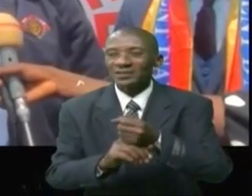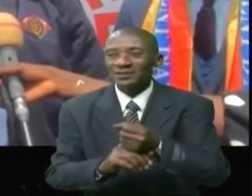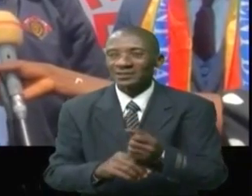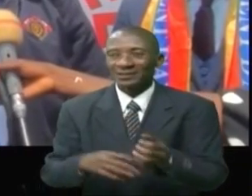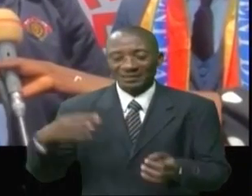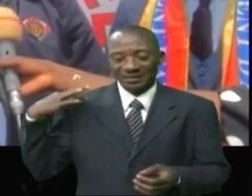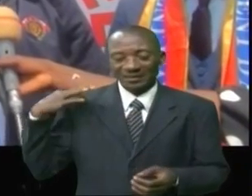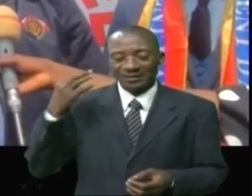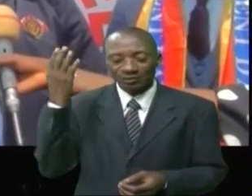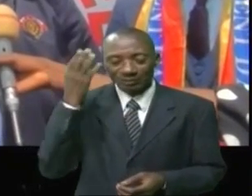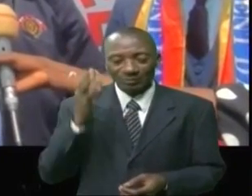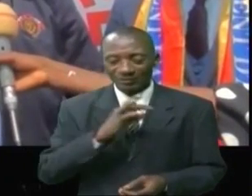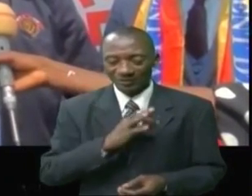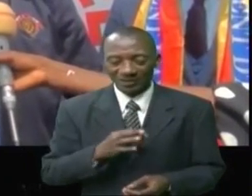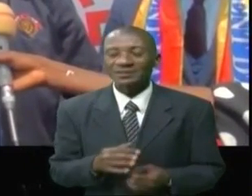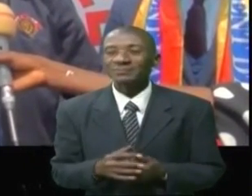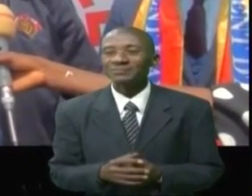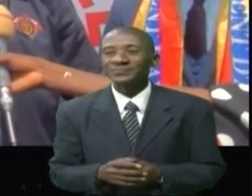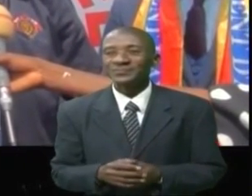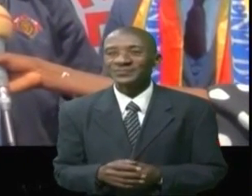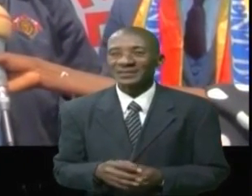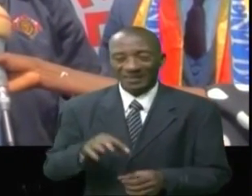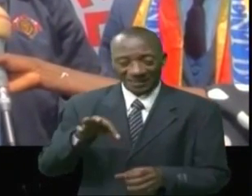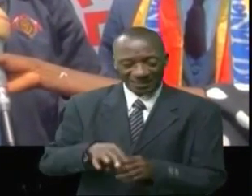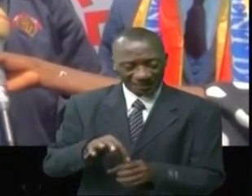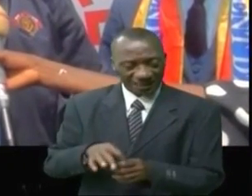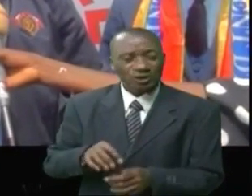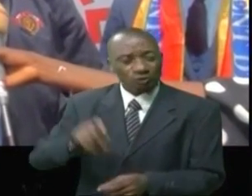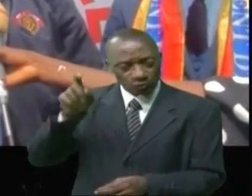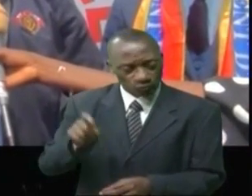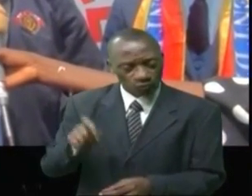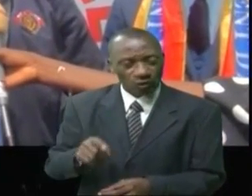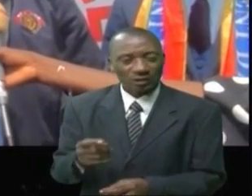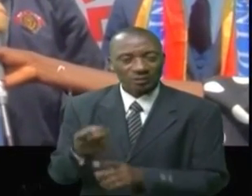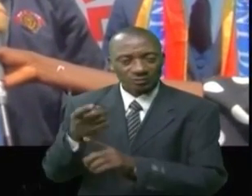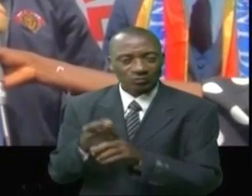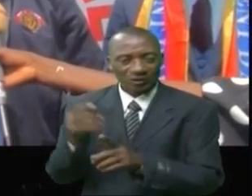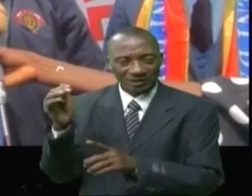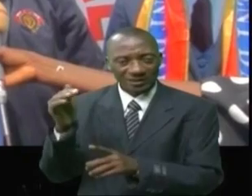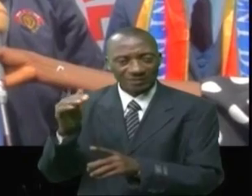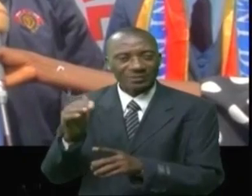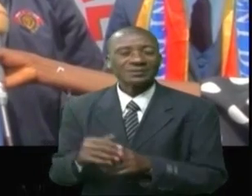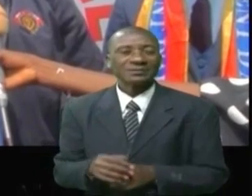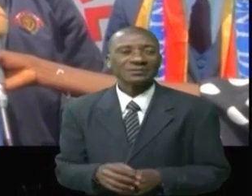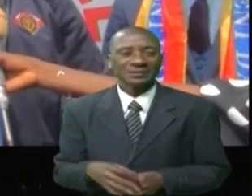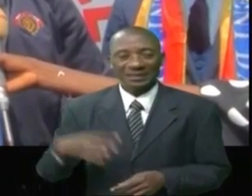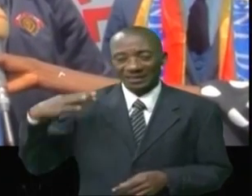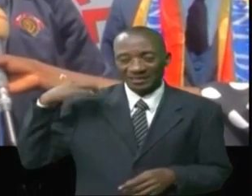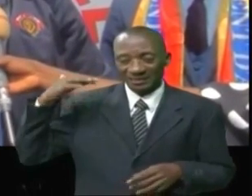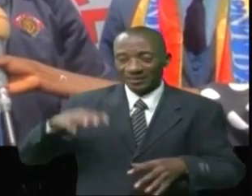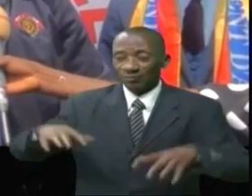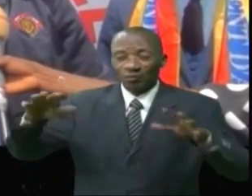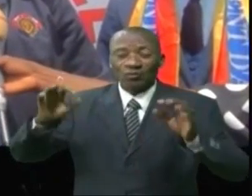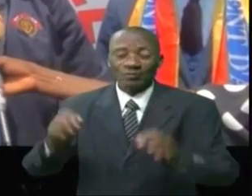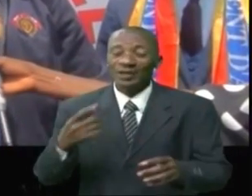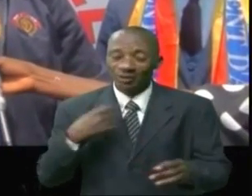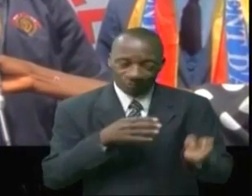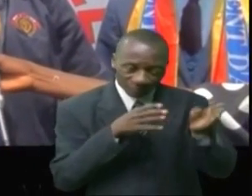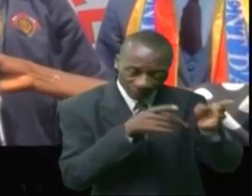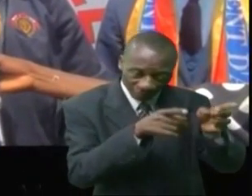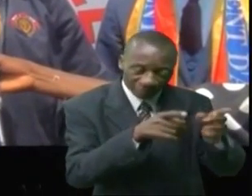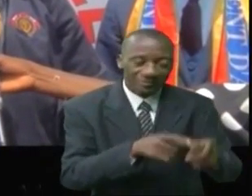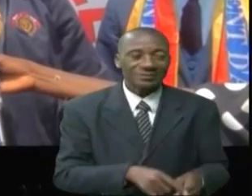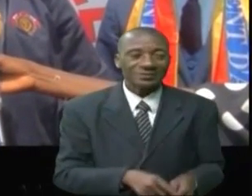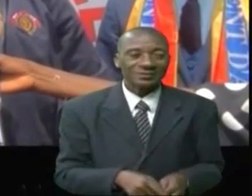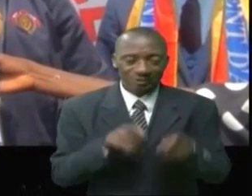lieu et que notre candidat venait d'être investi, c'est le candidat président de la République Félix-Antoine Tshisekedi Tshilombo qui